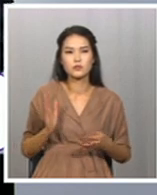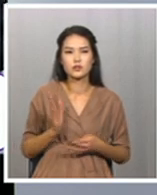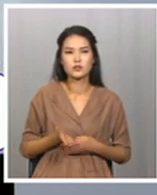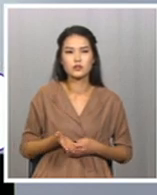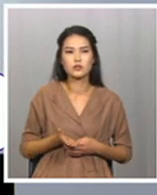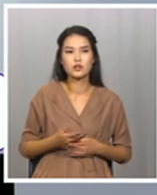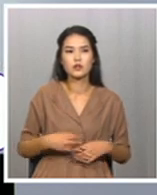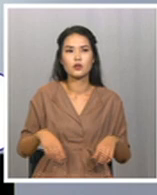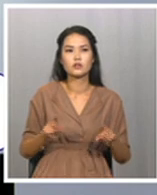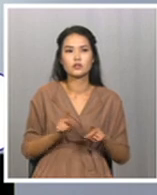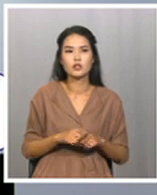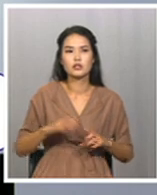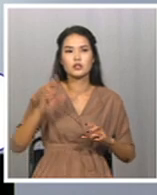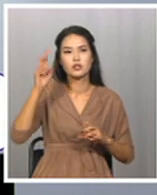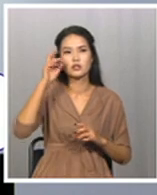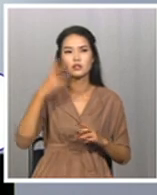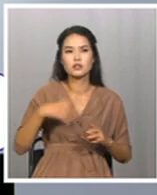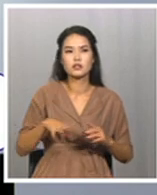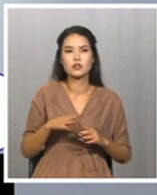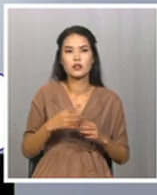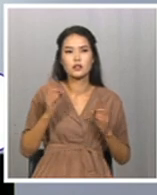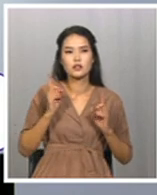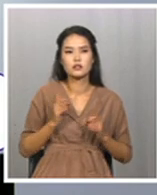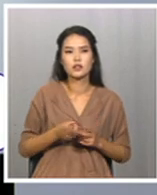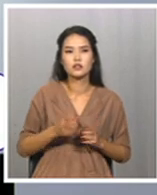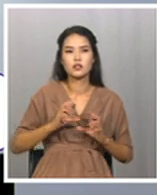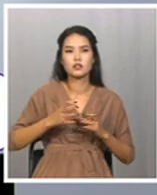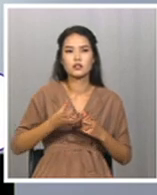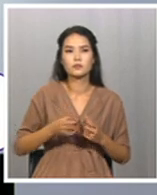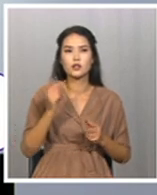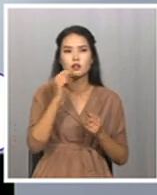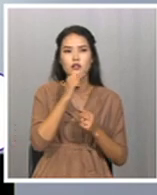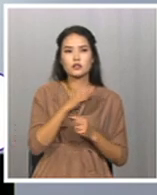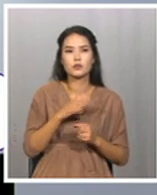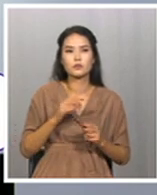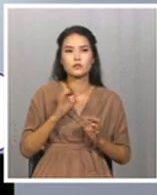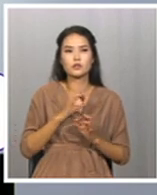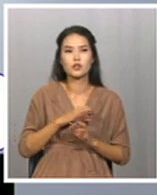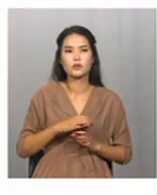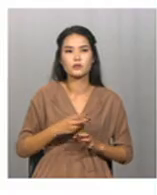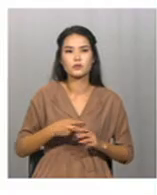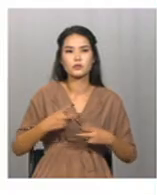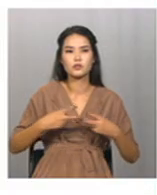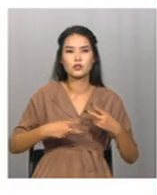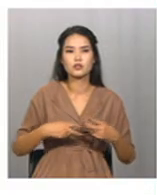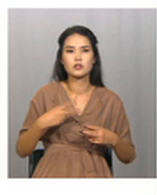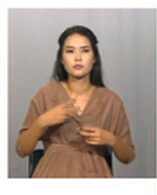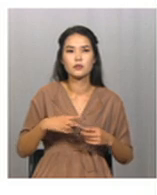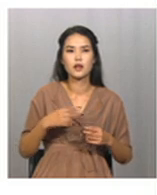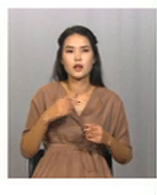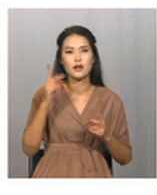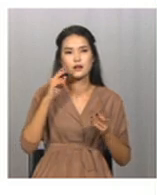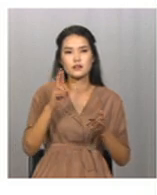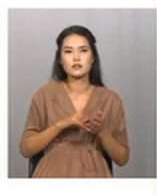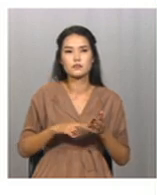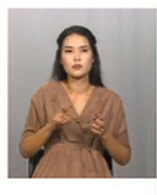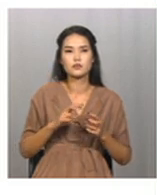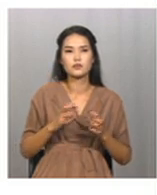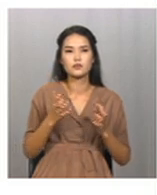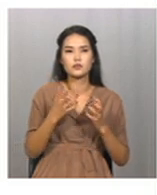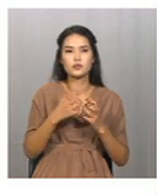табылады. Сондықтан елдерді нақты әлеуметтік экономикалық даму деңгейлерін салыстырып, сипаттауда